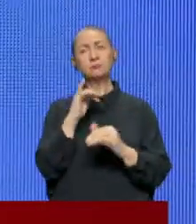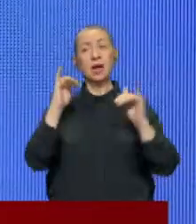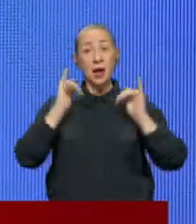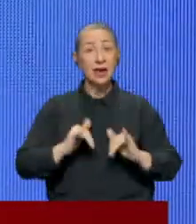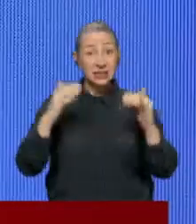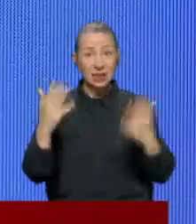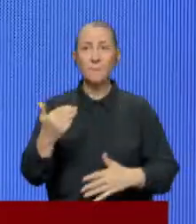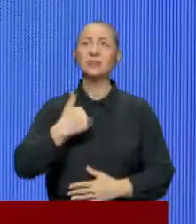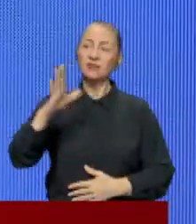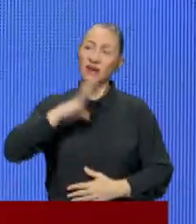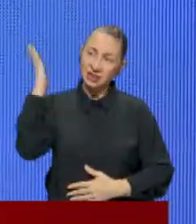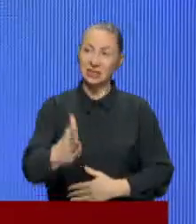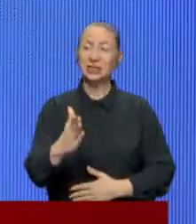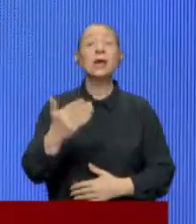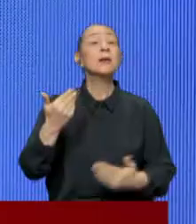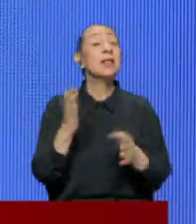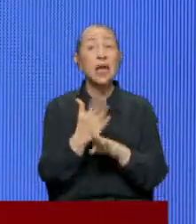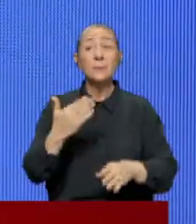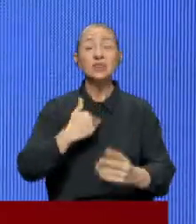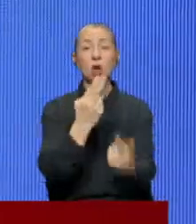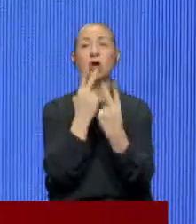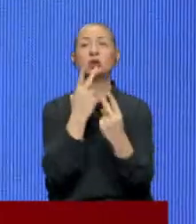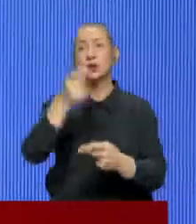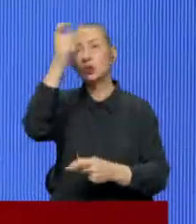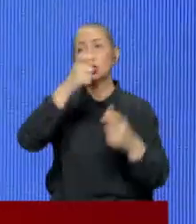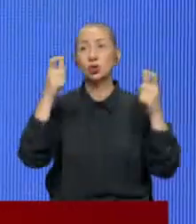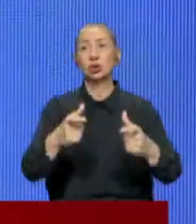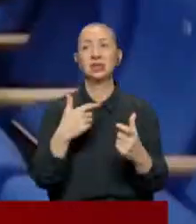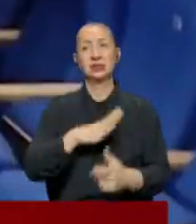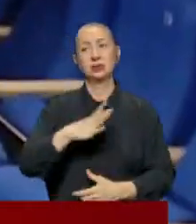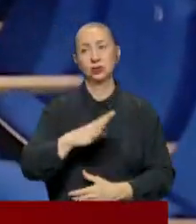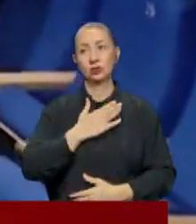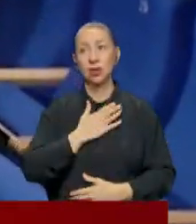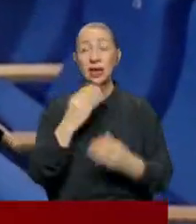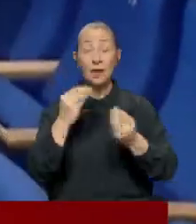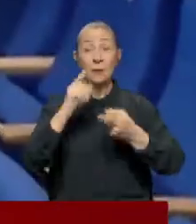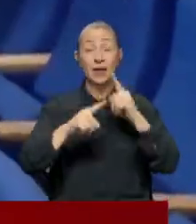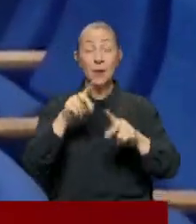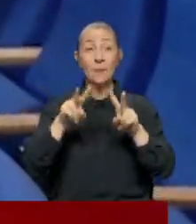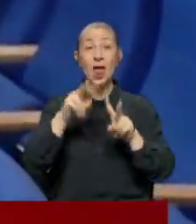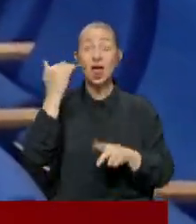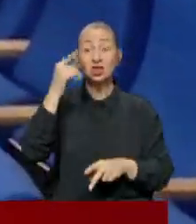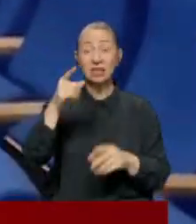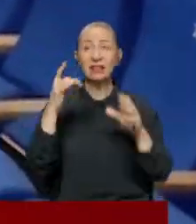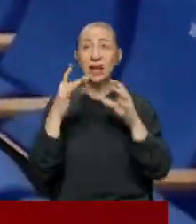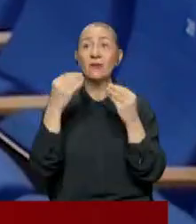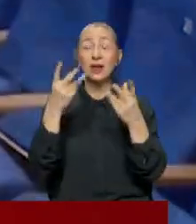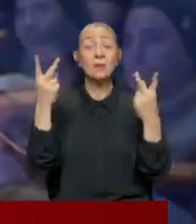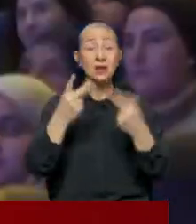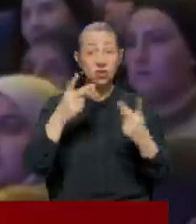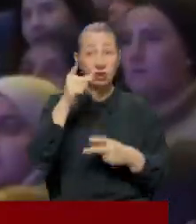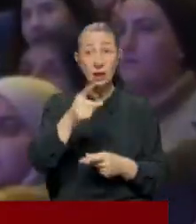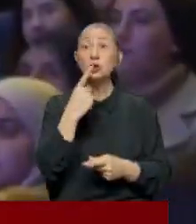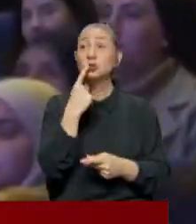yaslamaksa biz varız. Çünkü biz konuşan Türkiye'den yanayız. İYİ Parti lideri Meral Akşener'in Diyarbakır'dan verdiği